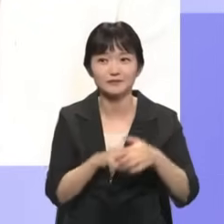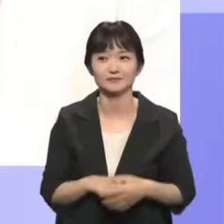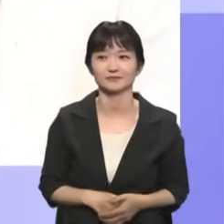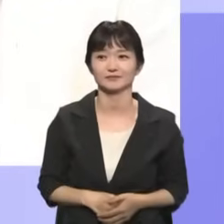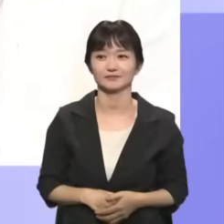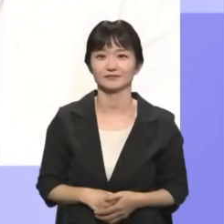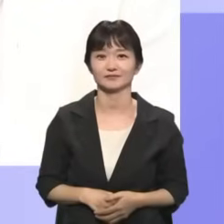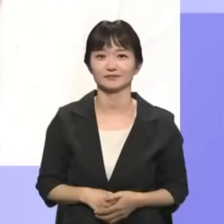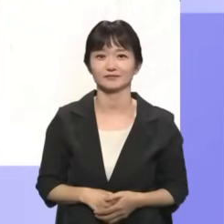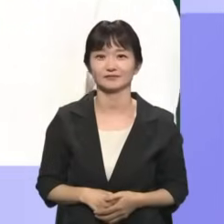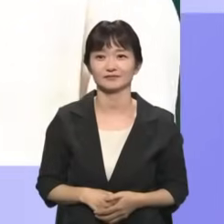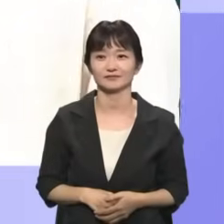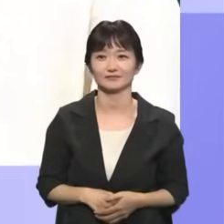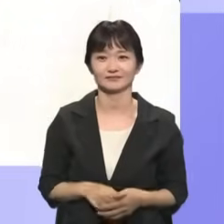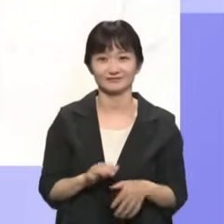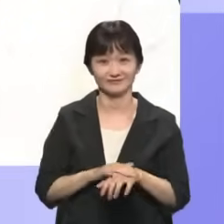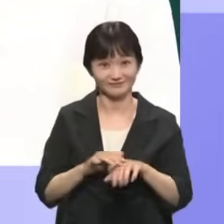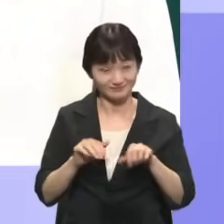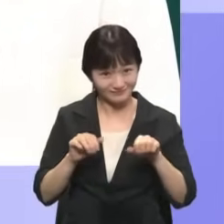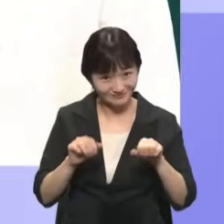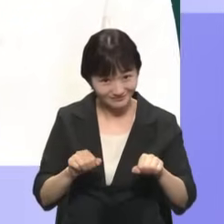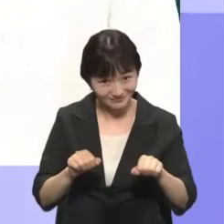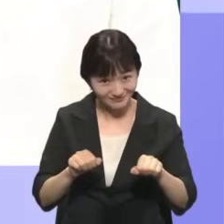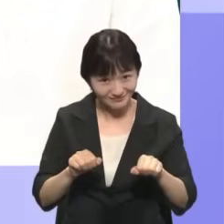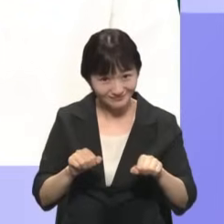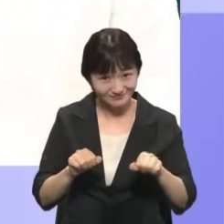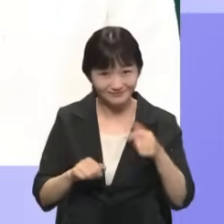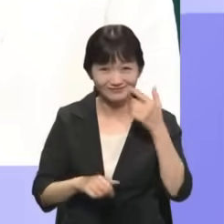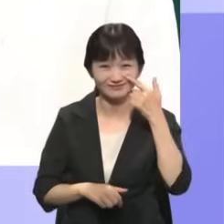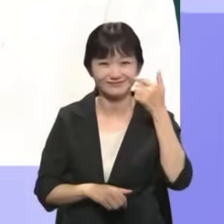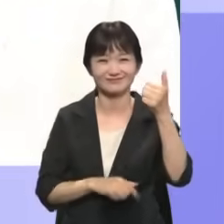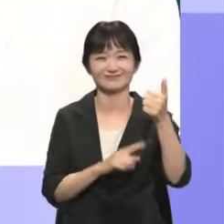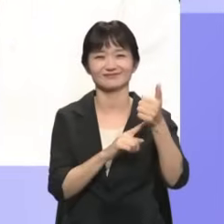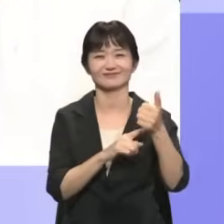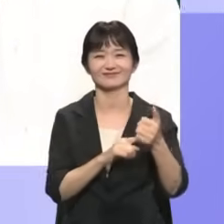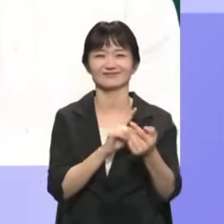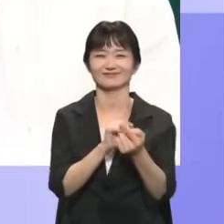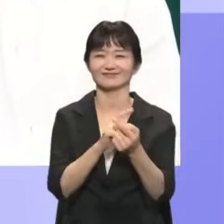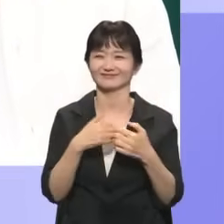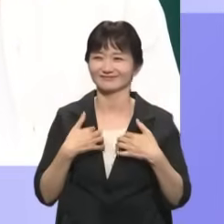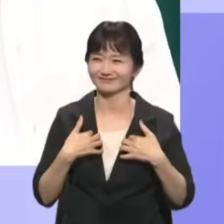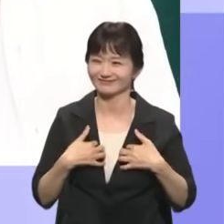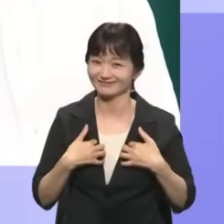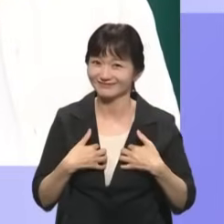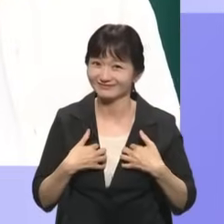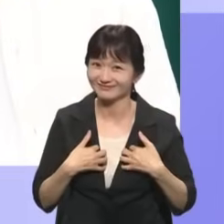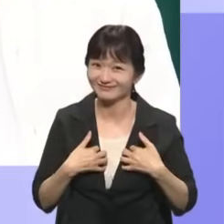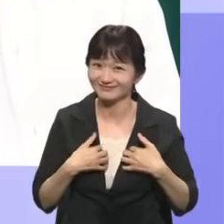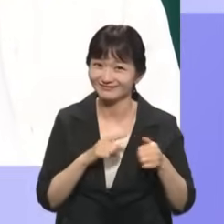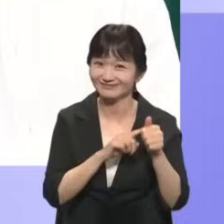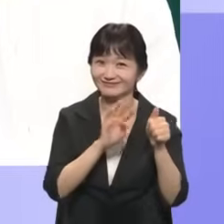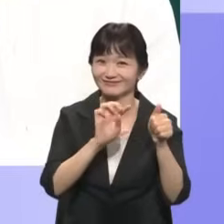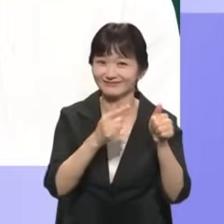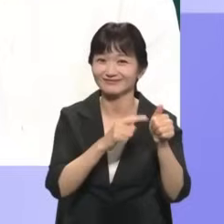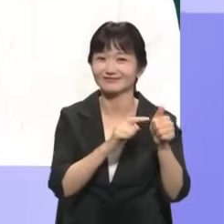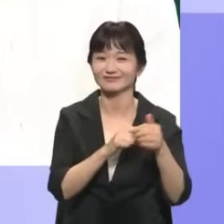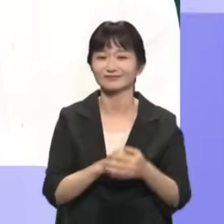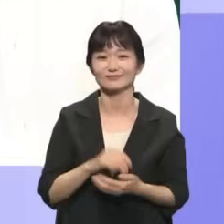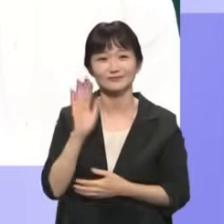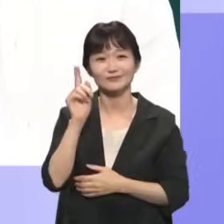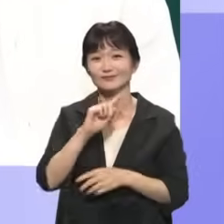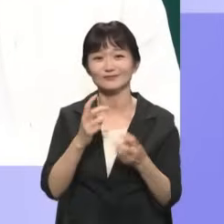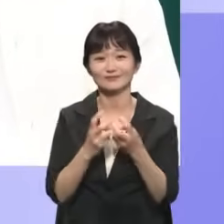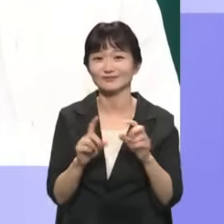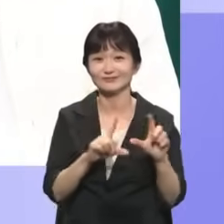전화 연결이 돼 있을 텐데, 안녕하세요, 아버님. 네, 안녕하세요. 반갑습니다. 변진섭입니다. 네, 요즘 어떻게